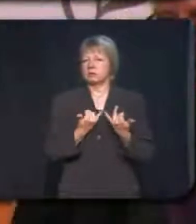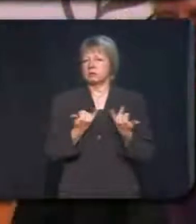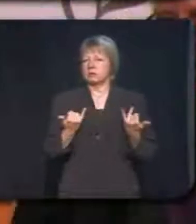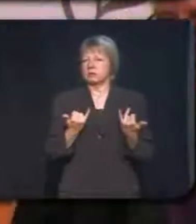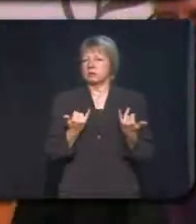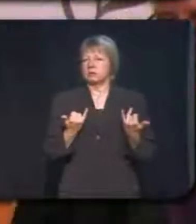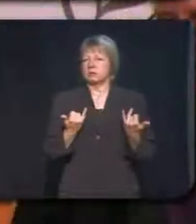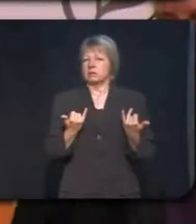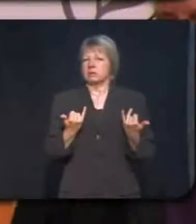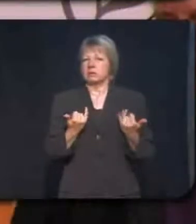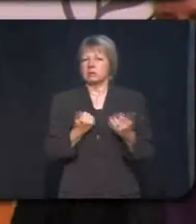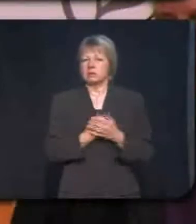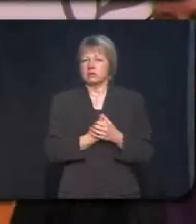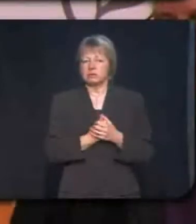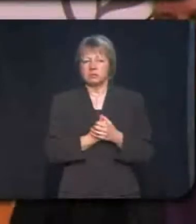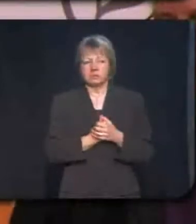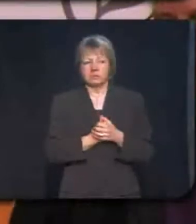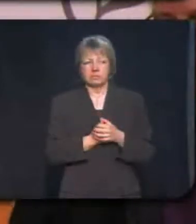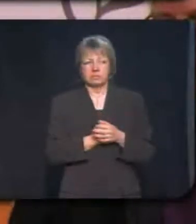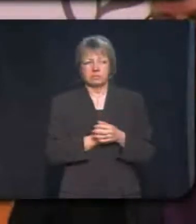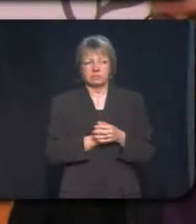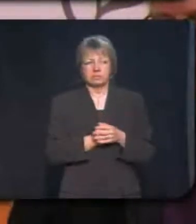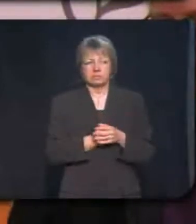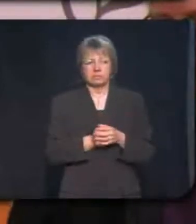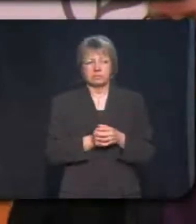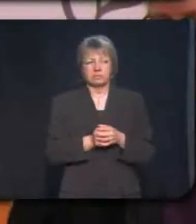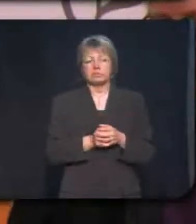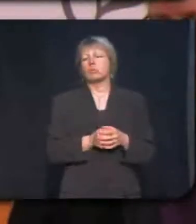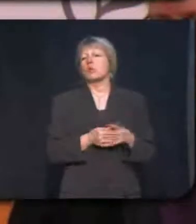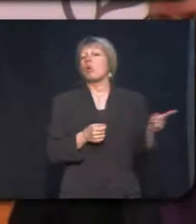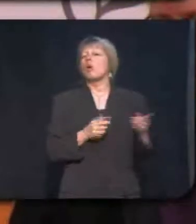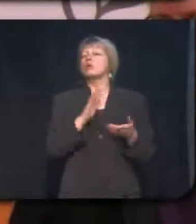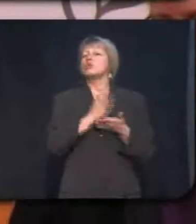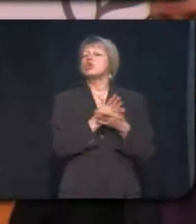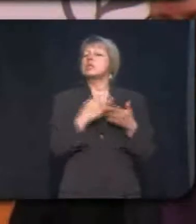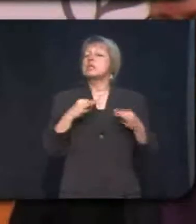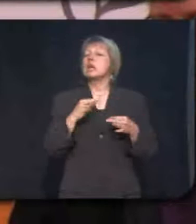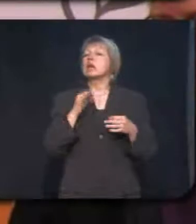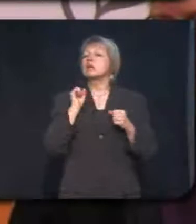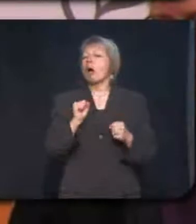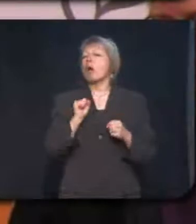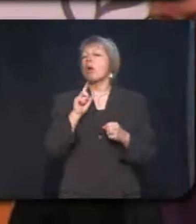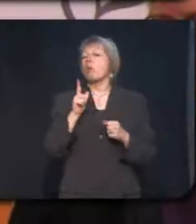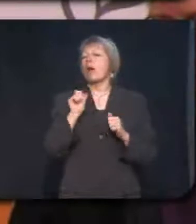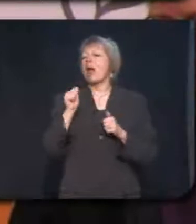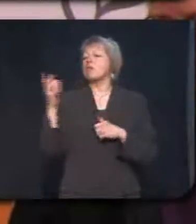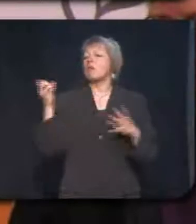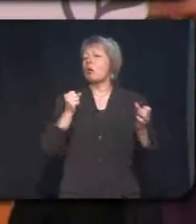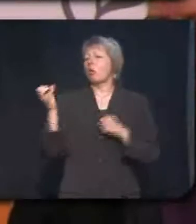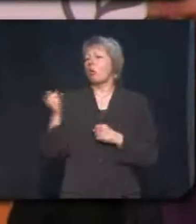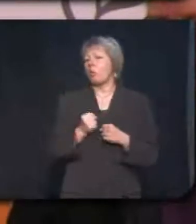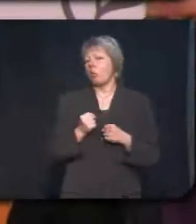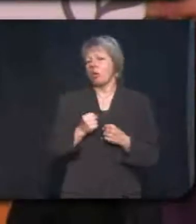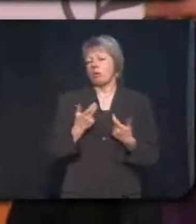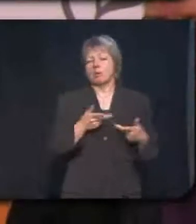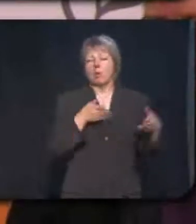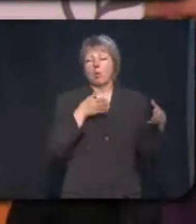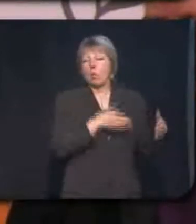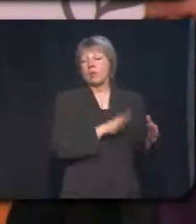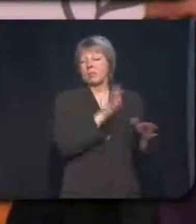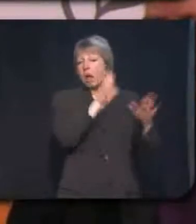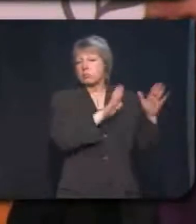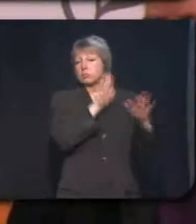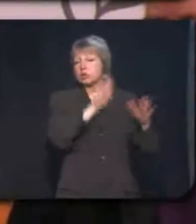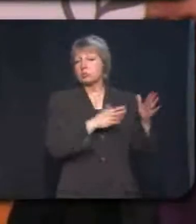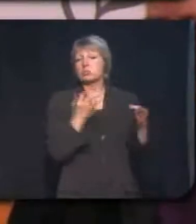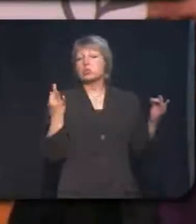der Schiedsgericht kann sich sicherlich auch Helfer nehmen grundsätzlich ist also wenn man Abstimmung durchführt ist es auch